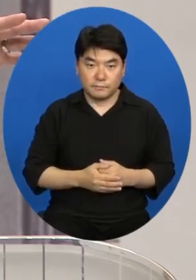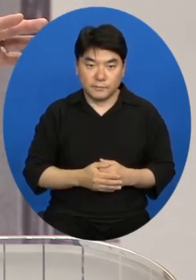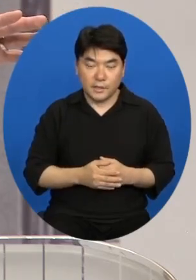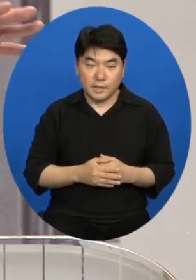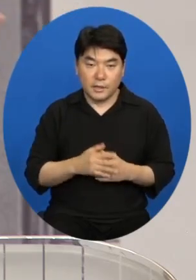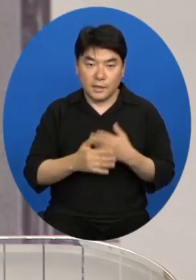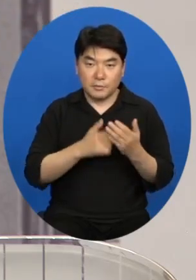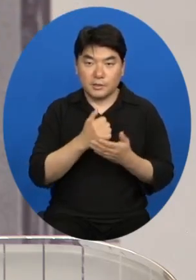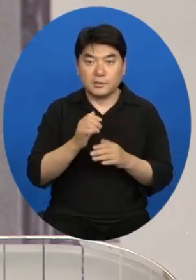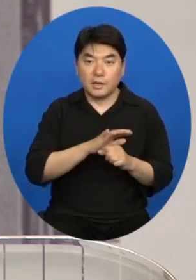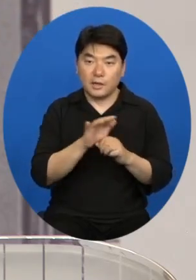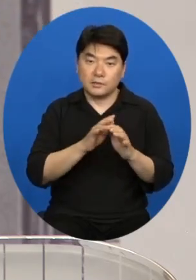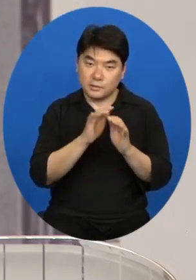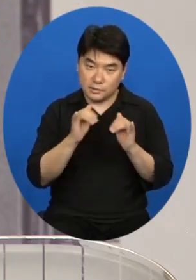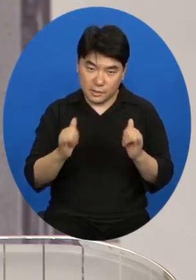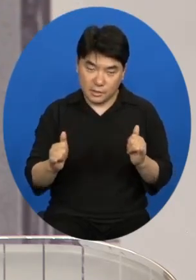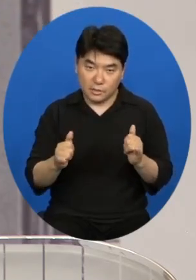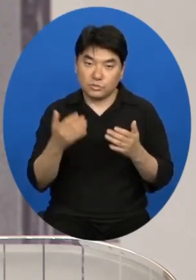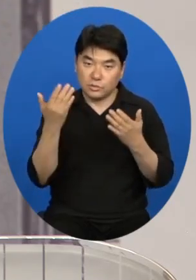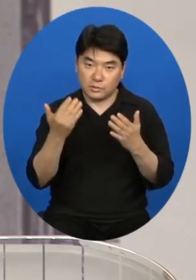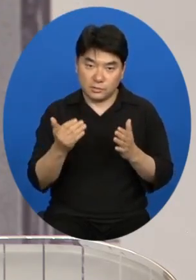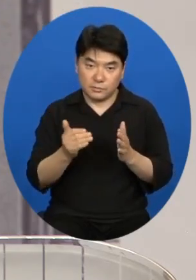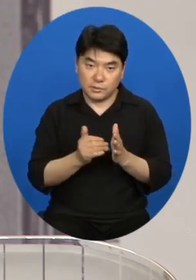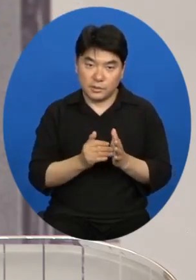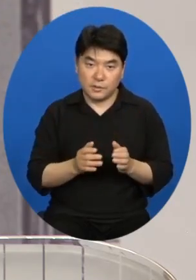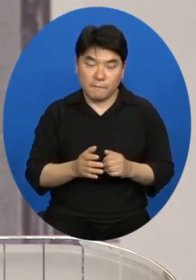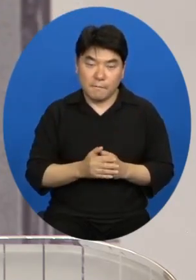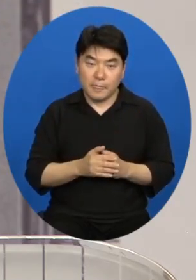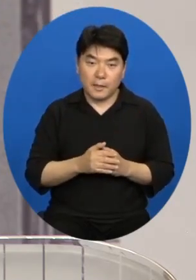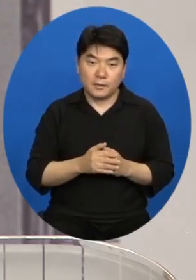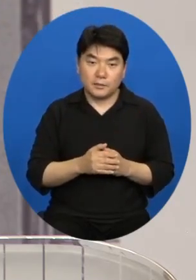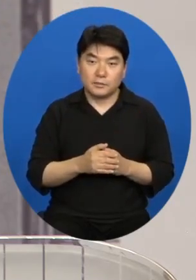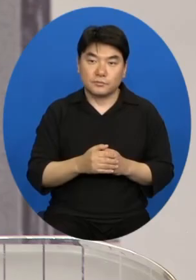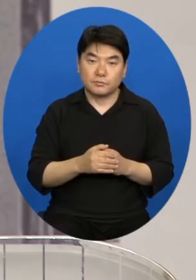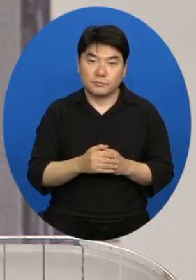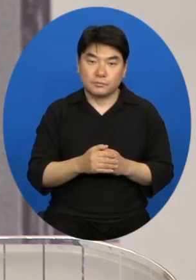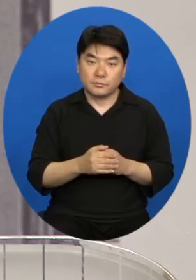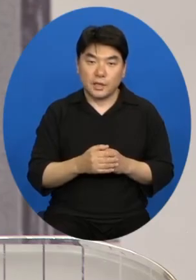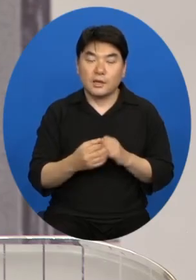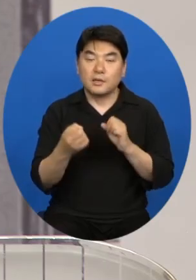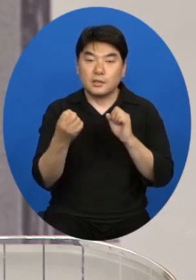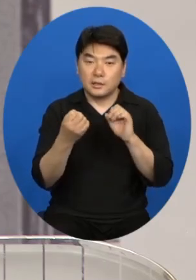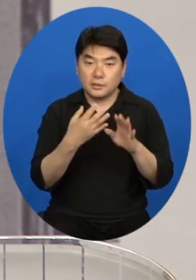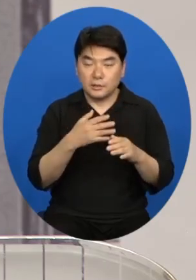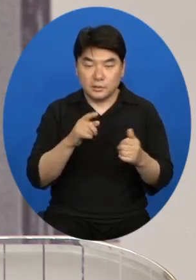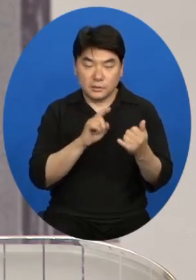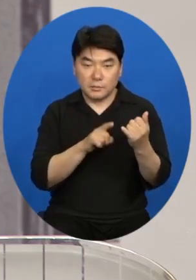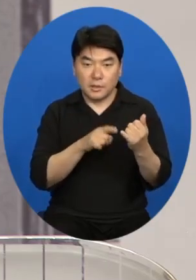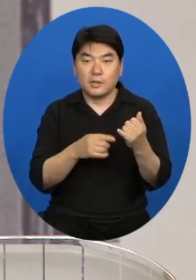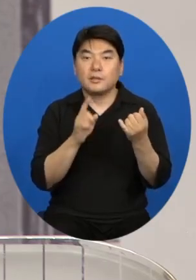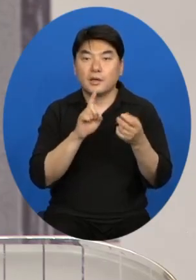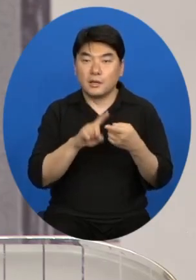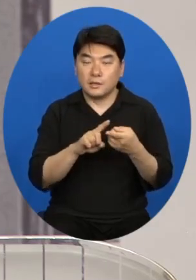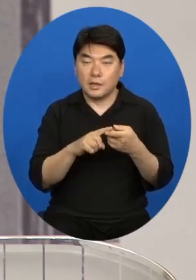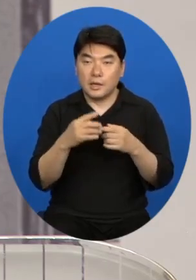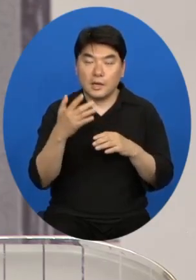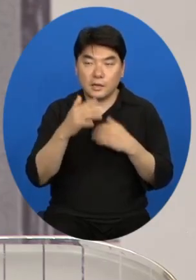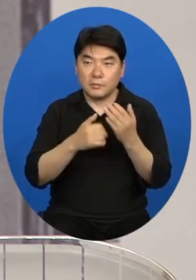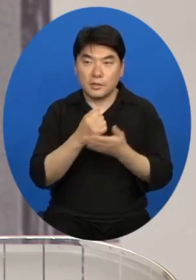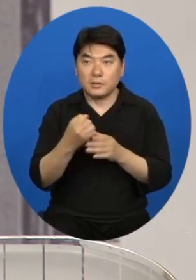이것이 바로 우리 자매님에 대한 하나님의 응답이라고 믿습니다. 이렇게 이제 응답을 드렸어요. 뭐 그러고